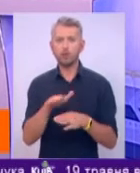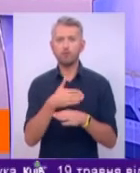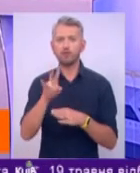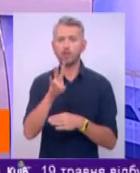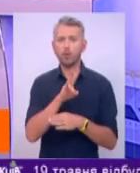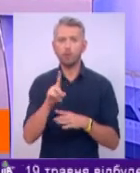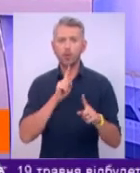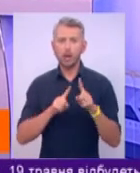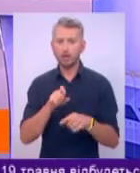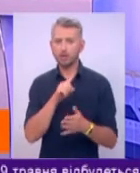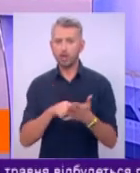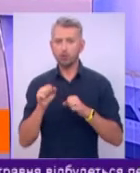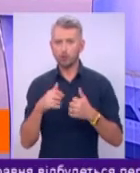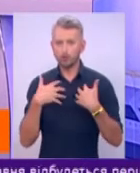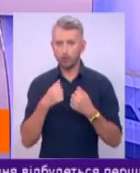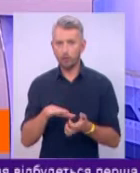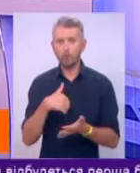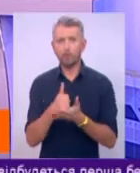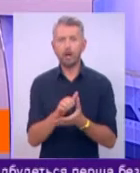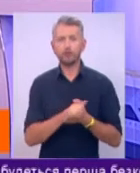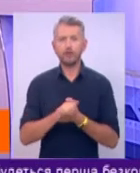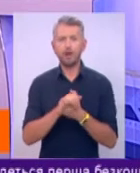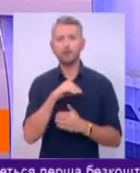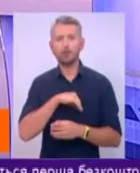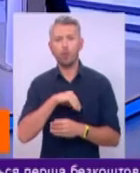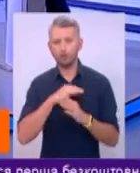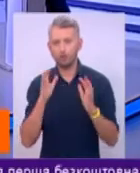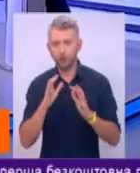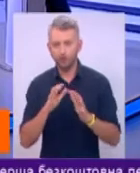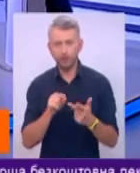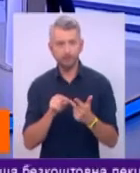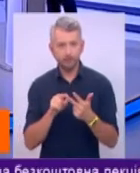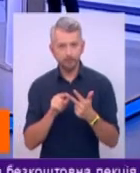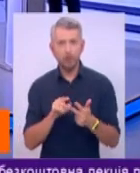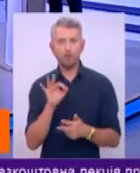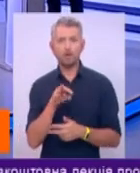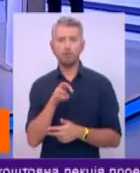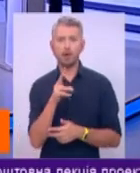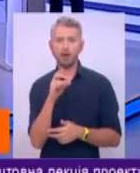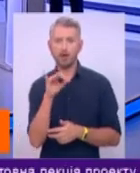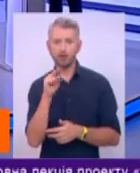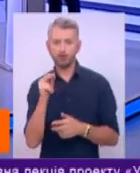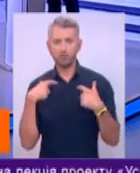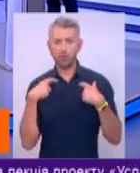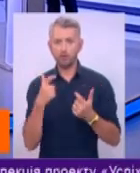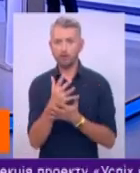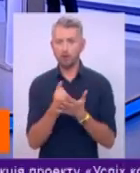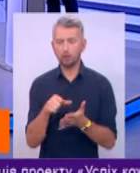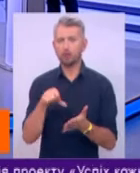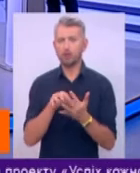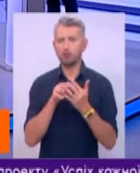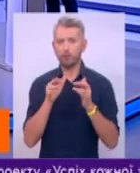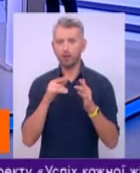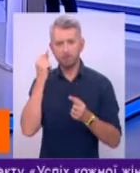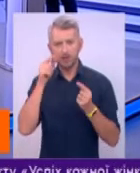охорони здоров'я, голова Асоціації духовного піклування. Вітаю вас. Та Олександр Макаревич, полковник запасу, учасник бойових дій,